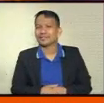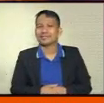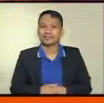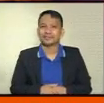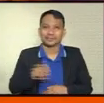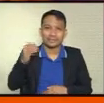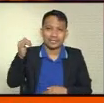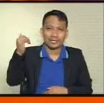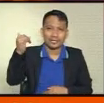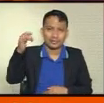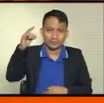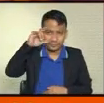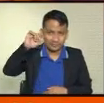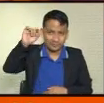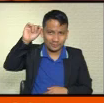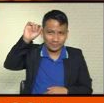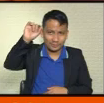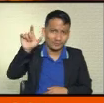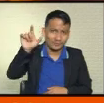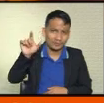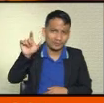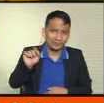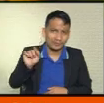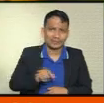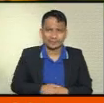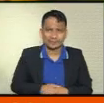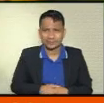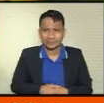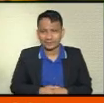Sa dilaw na